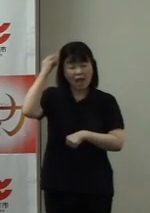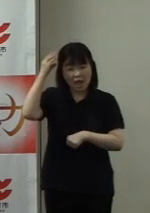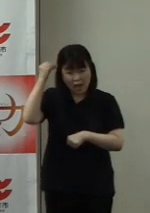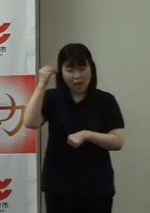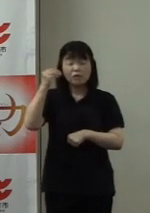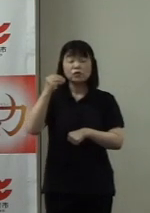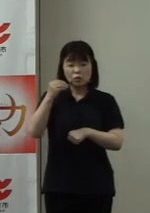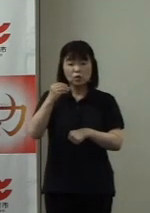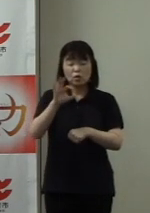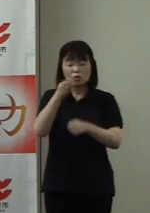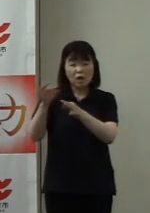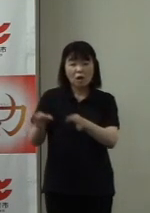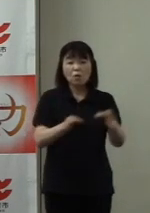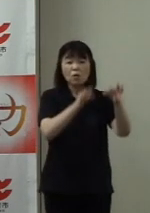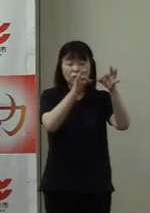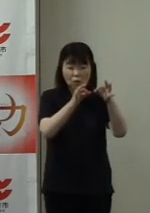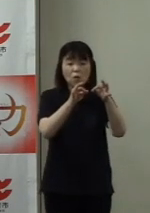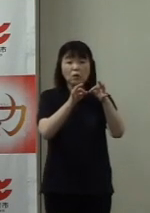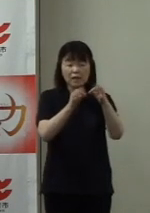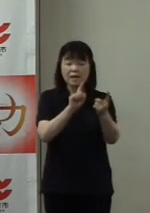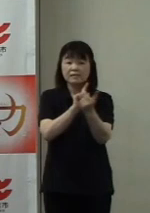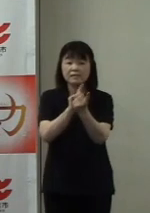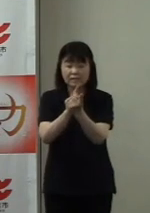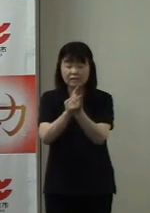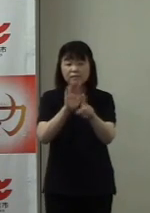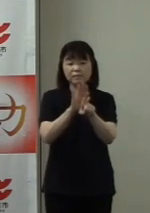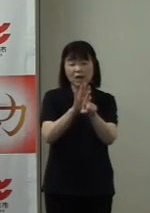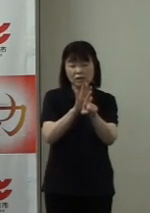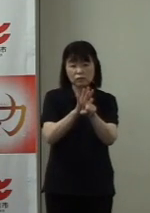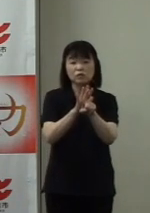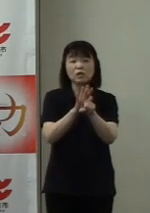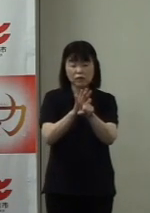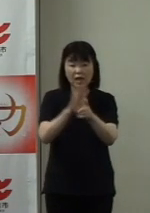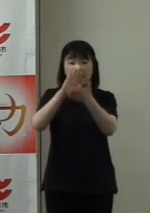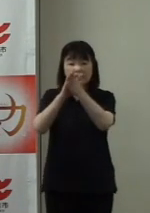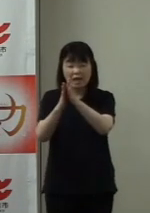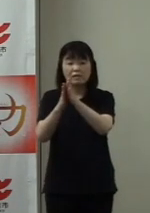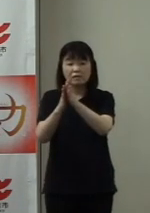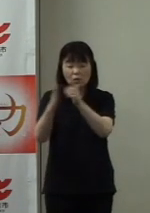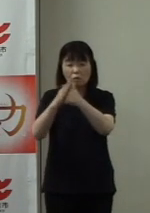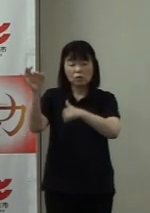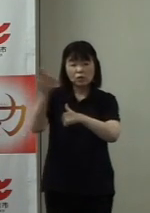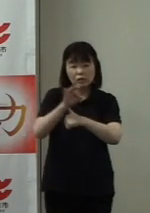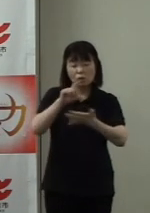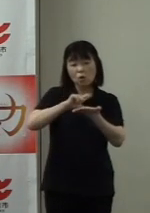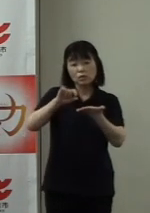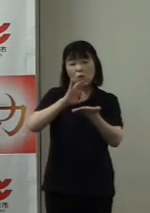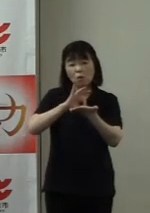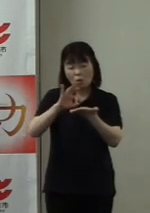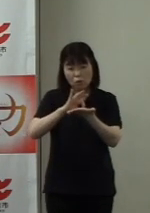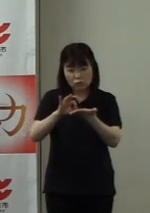支援経費ということで、補助対象者は県支援事業を活用する林業事業者であります